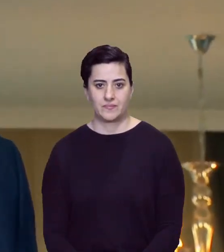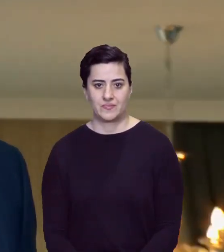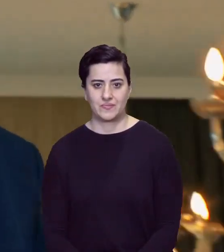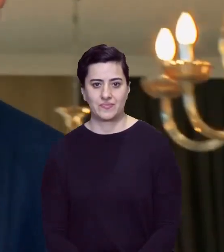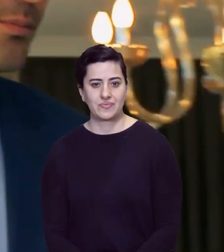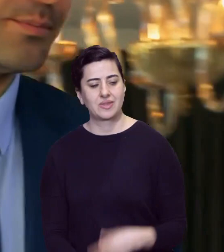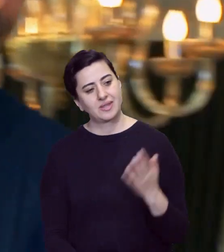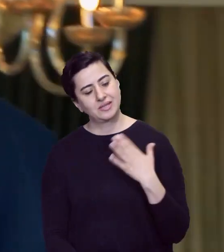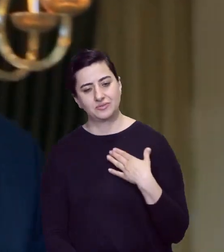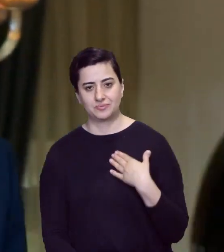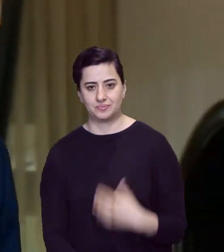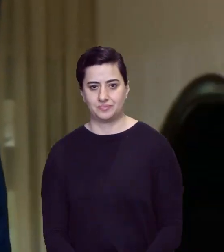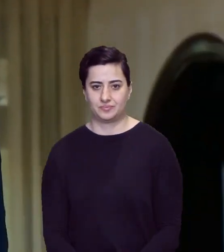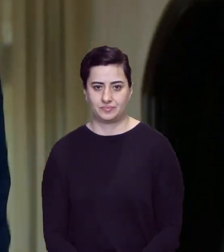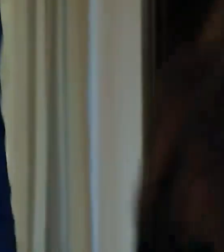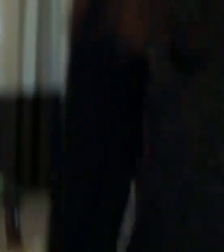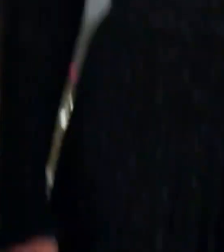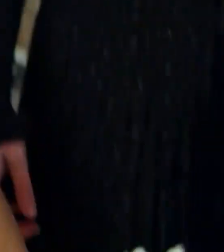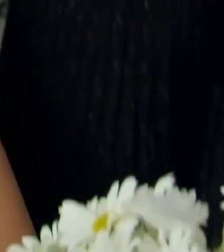Yana kayıyor. Gel canım.